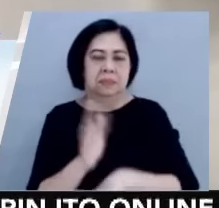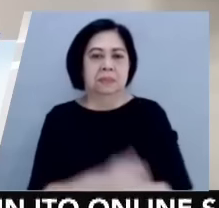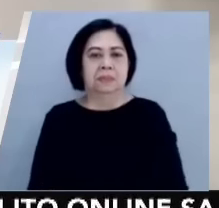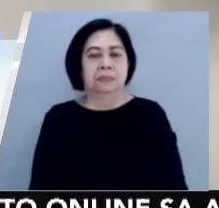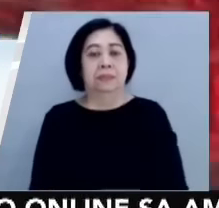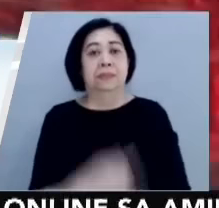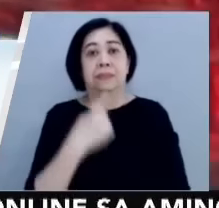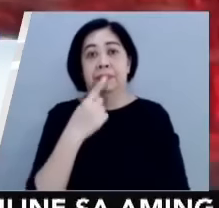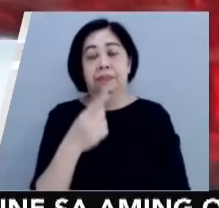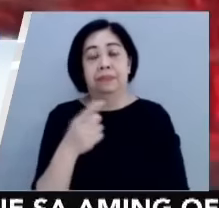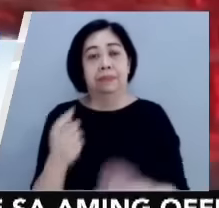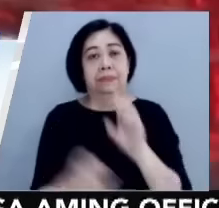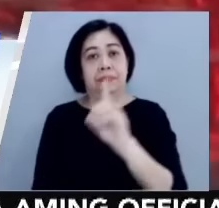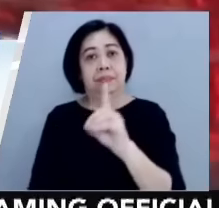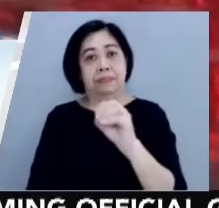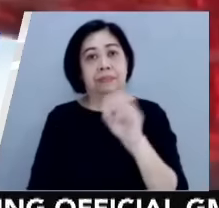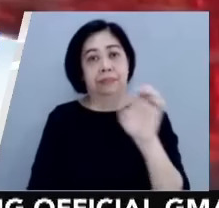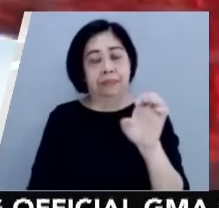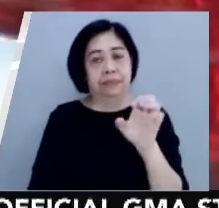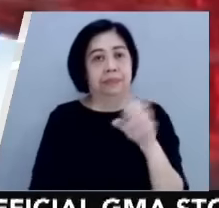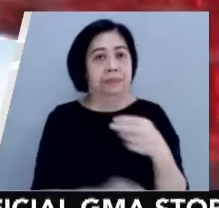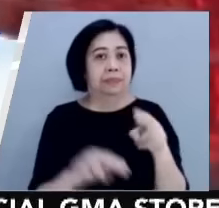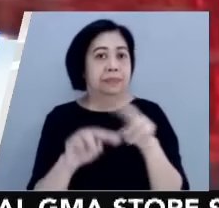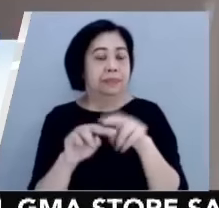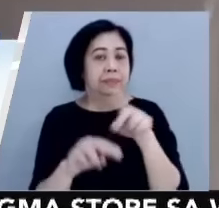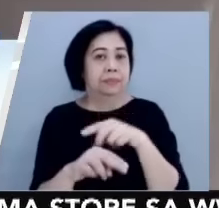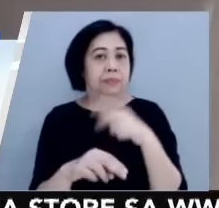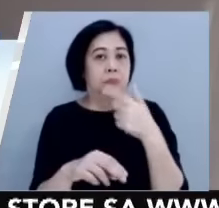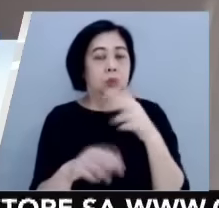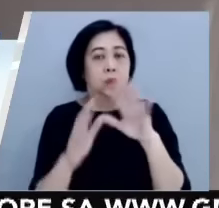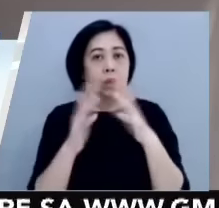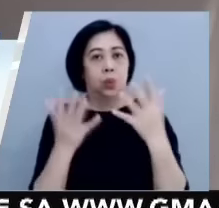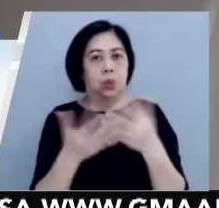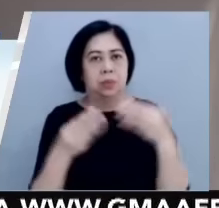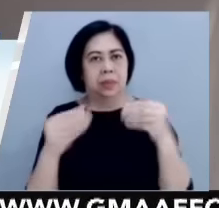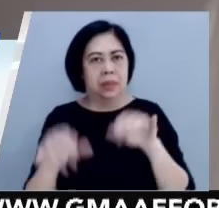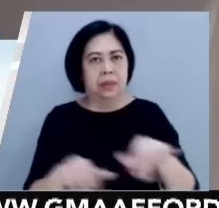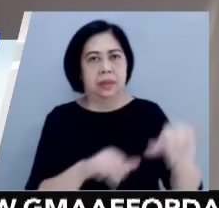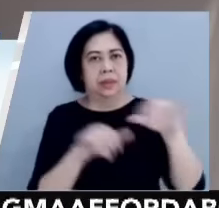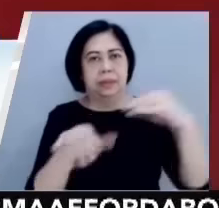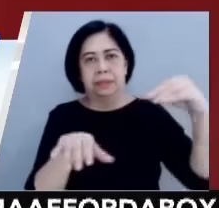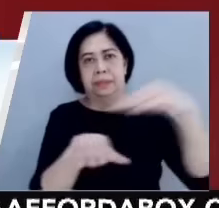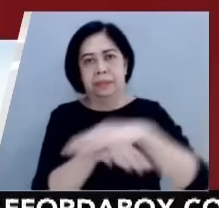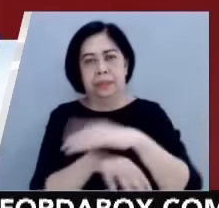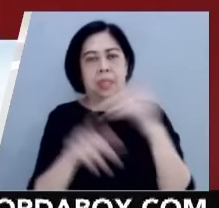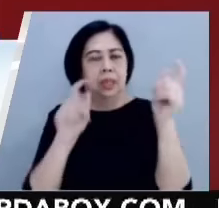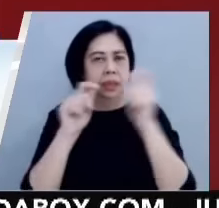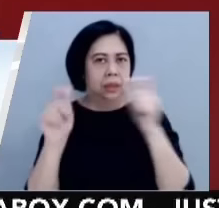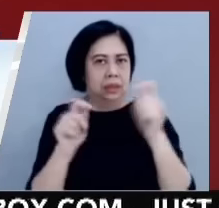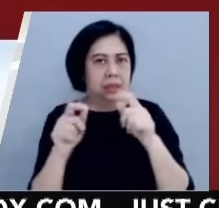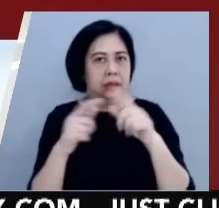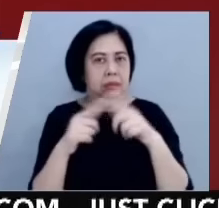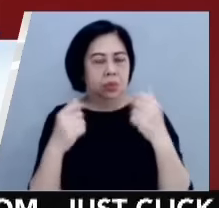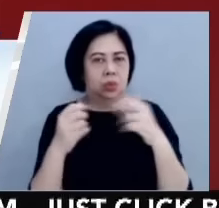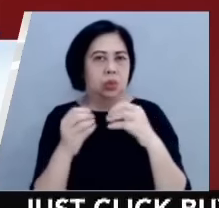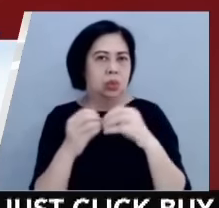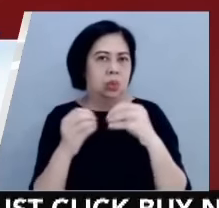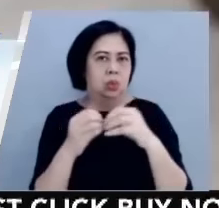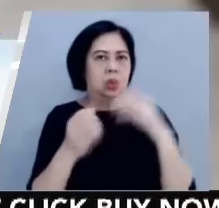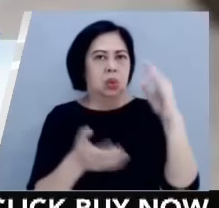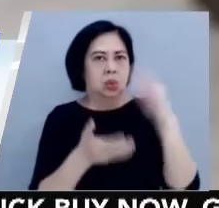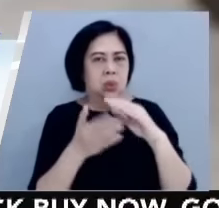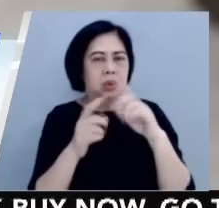Energy Department, tumaas ang presyo ng langis sa world market. May epekto rito ang bagyo na nagdudulot ng mas mababang supply ng langis sa